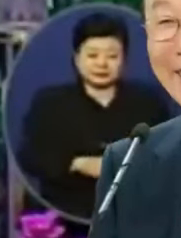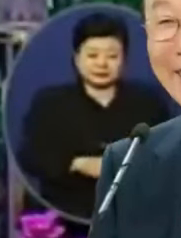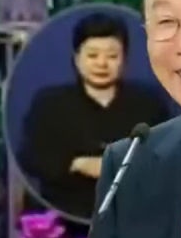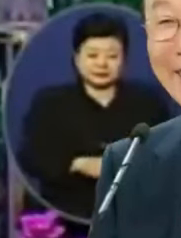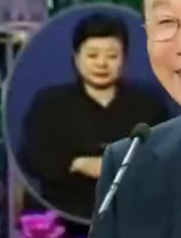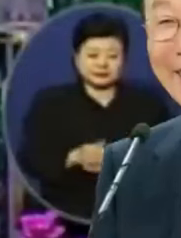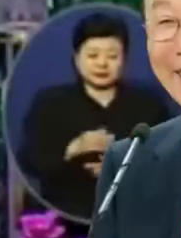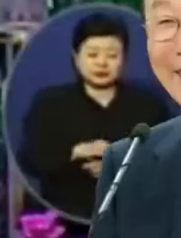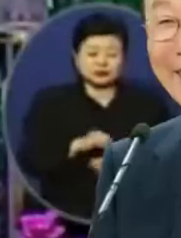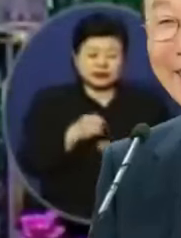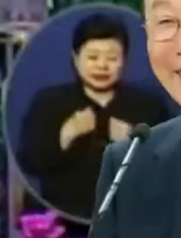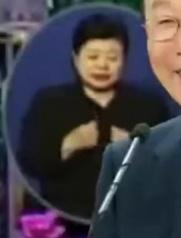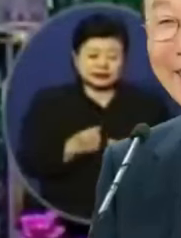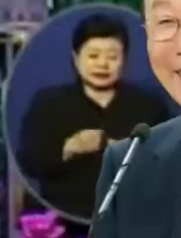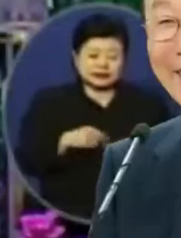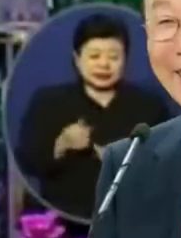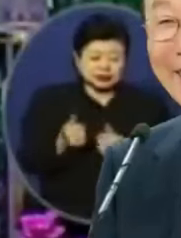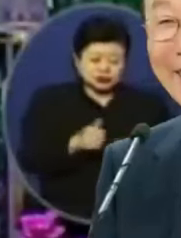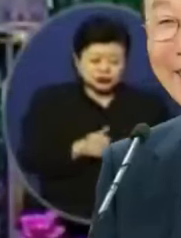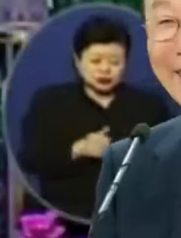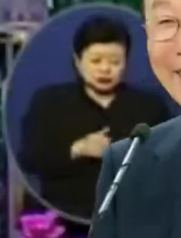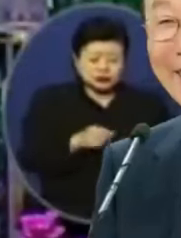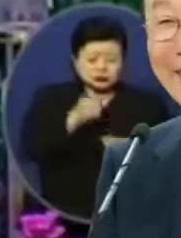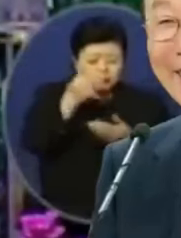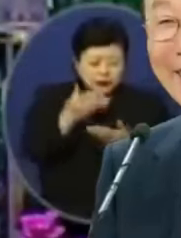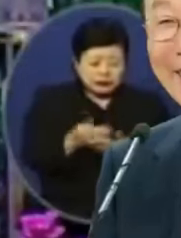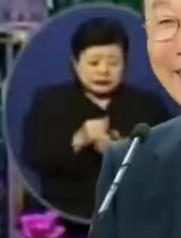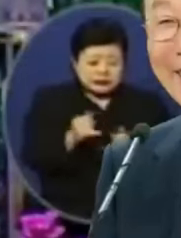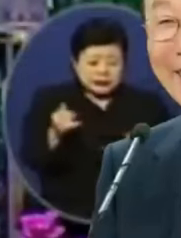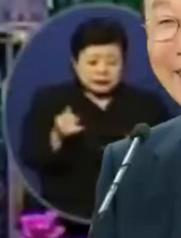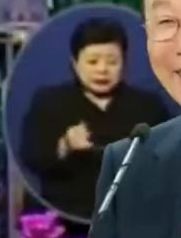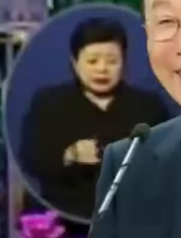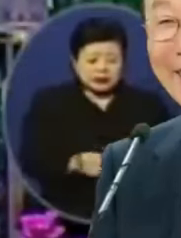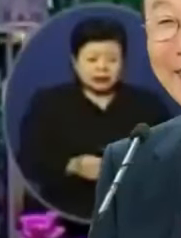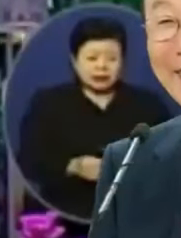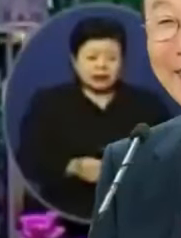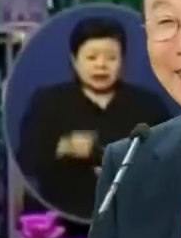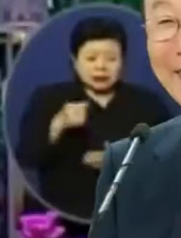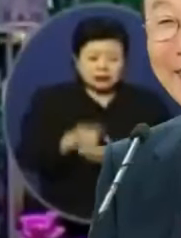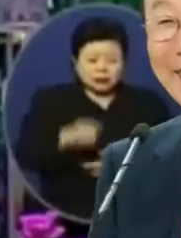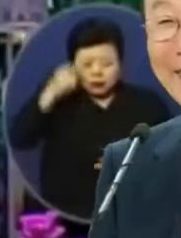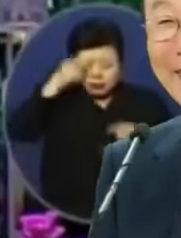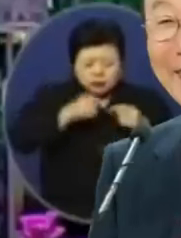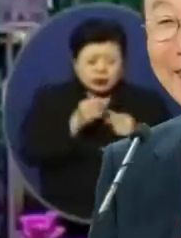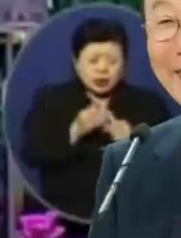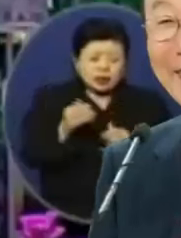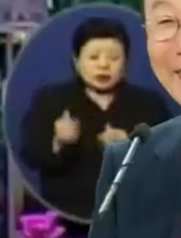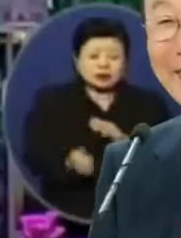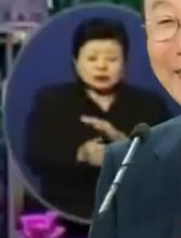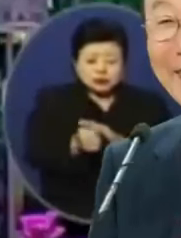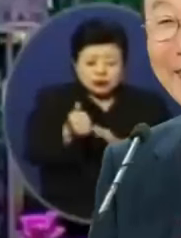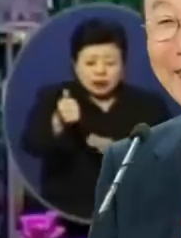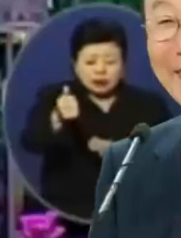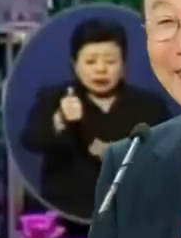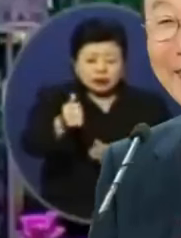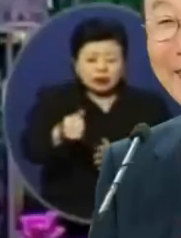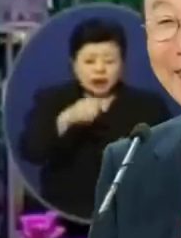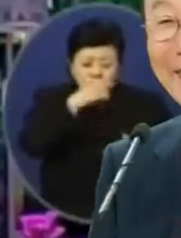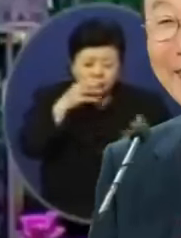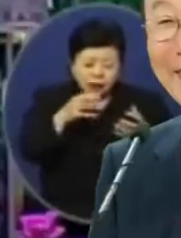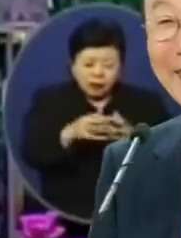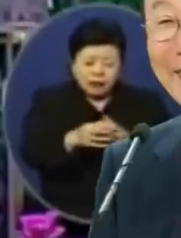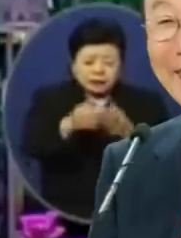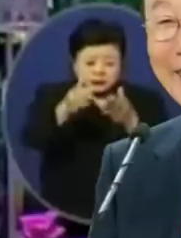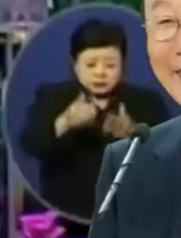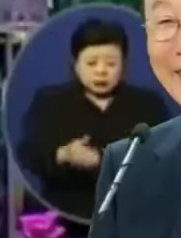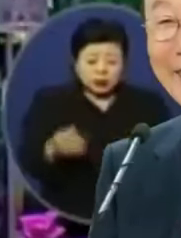그는 육체에 계실 때 자기를 죽음에서 능히 구원하실 이에게 심한 통곡과 눈물로 간구와 소원을 올렸고 그의 경건하심으로